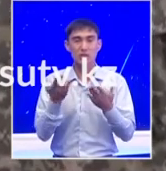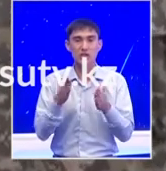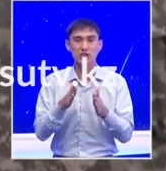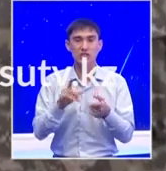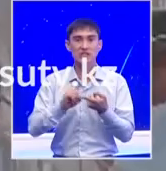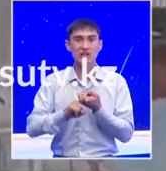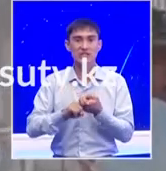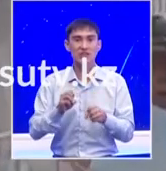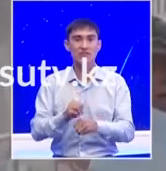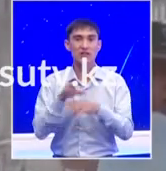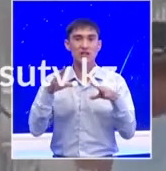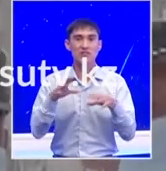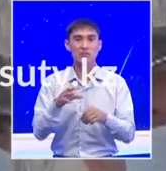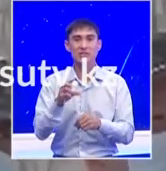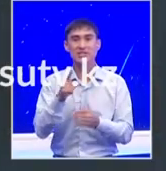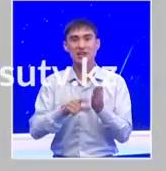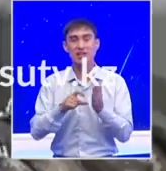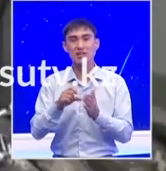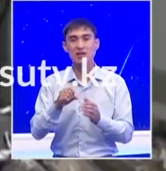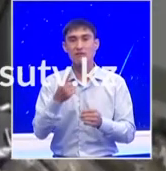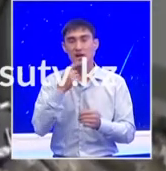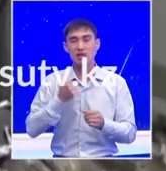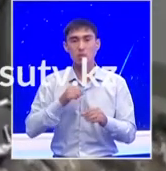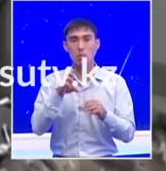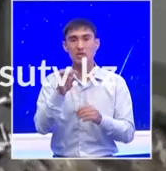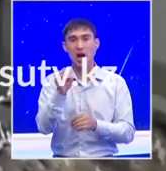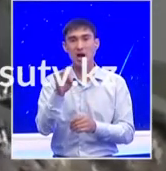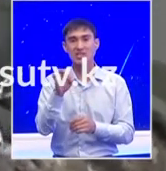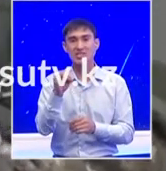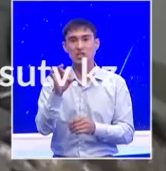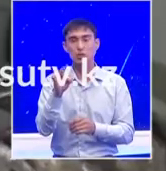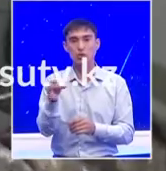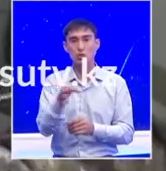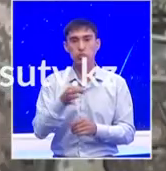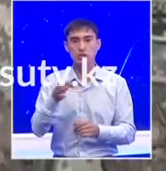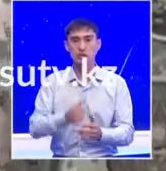происшествий, связанных со взрывами снарядов на военных базах в Арыси и Жамбылской области.